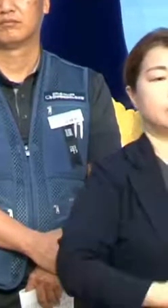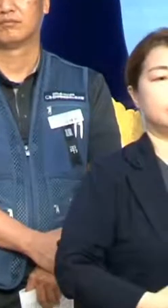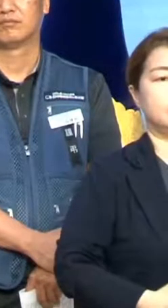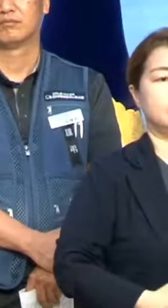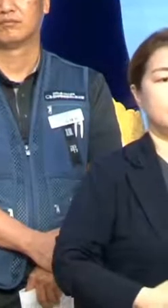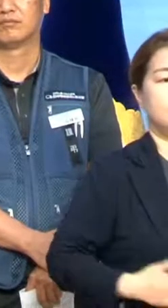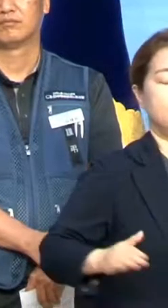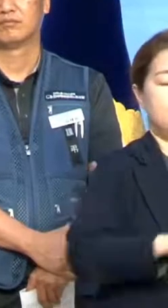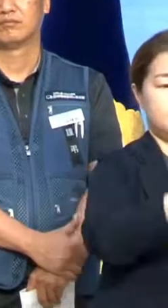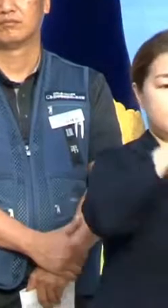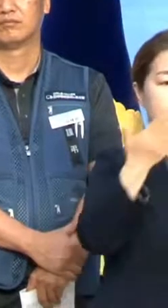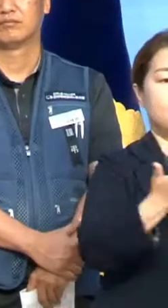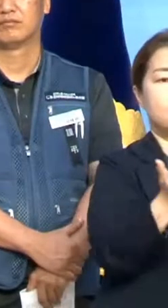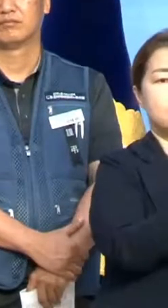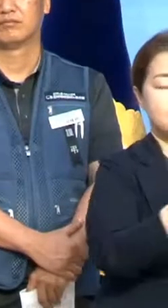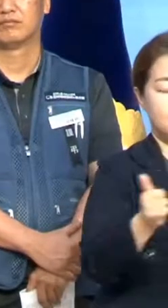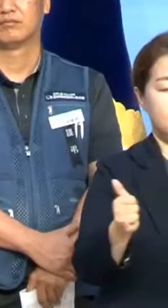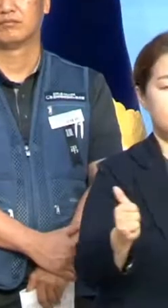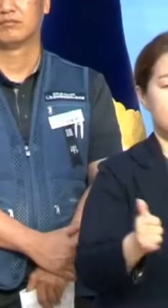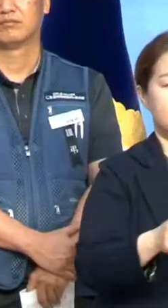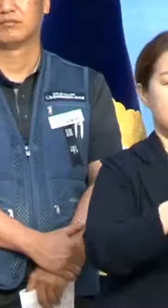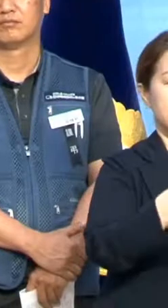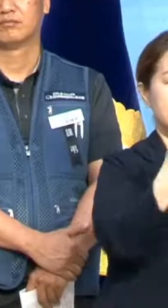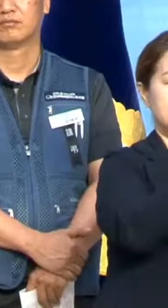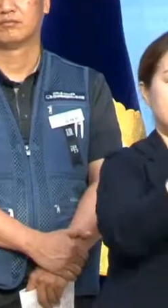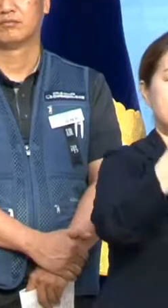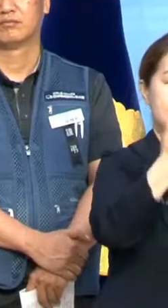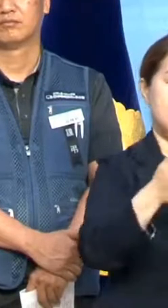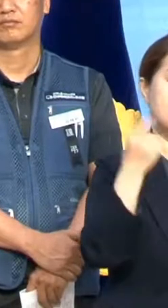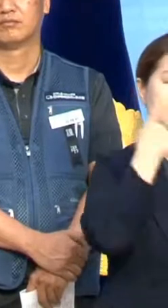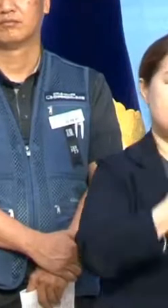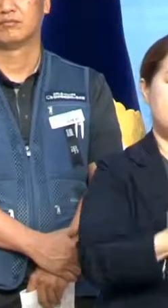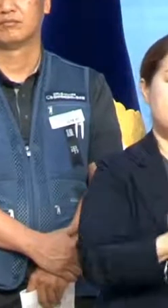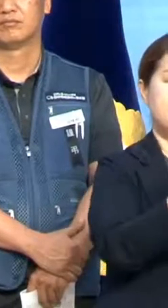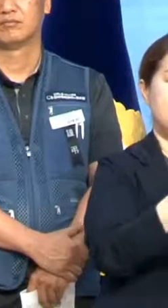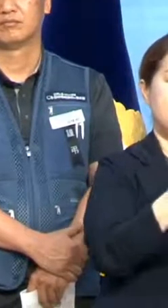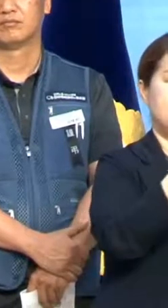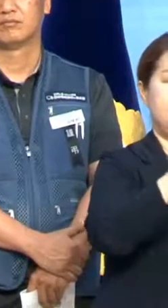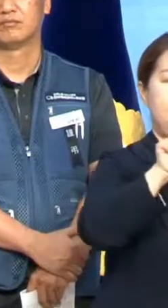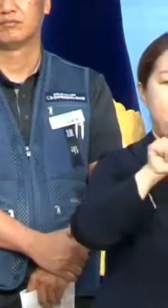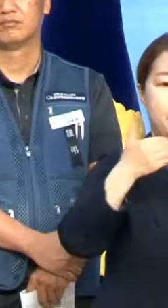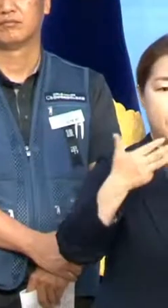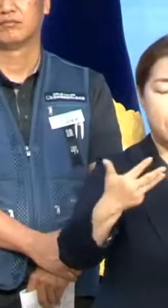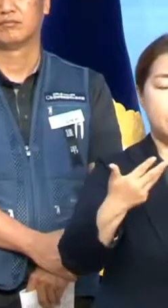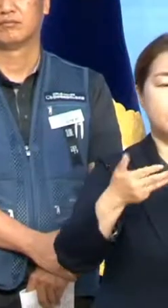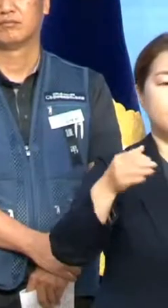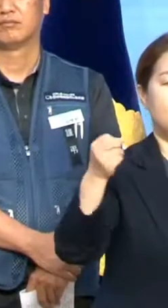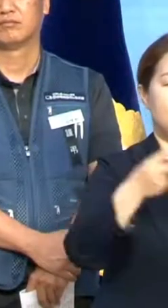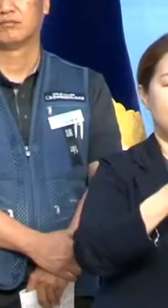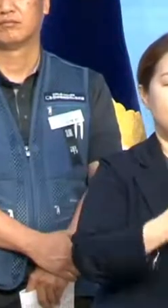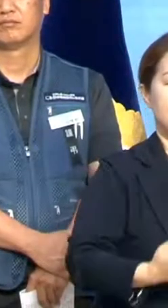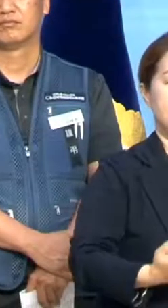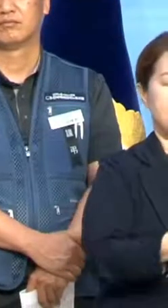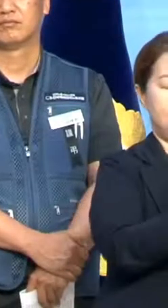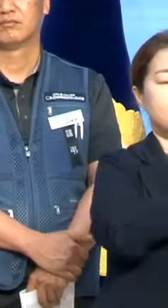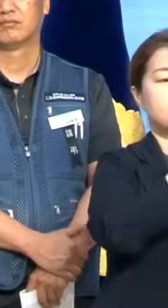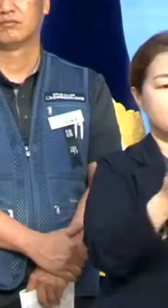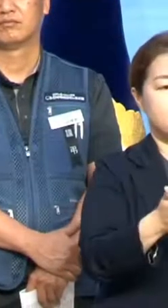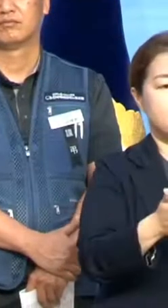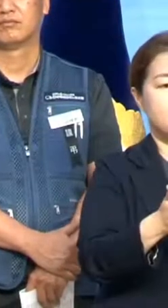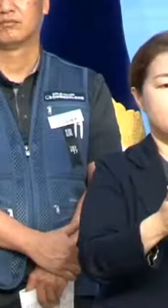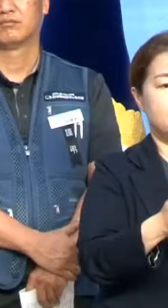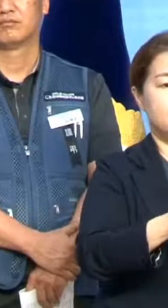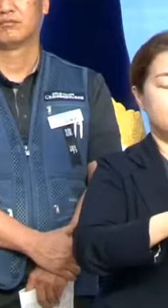우리나라 전체 노동자 예 a10 2019년 재해 율은 0.58% 그리고 사고 썽 4만 망인